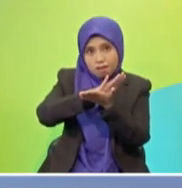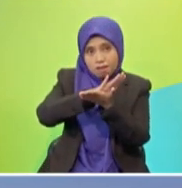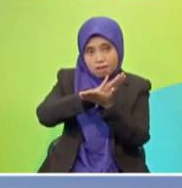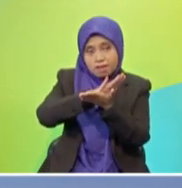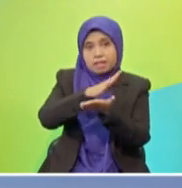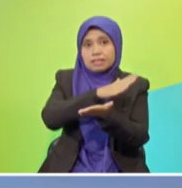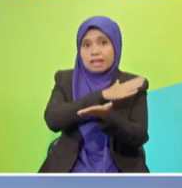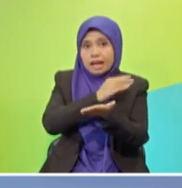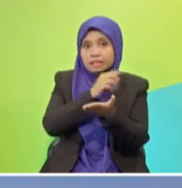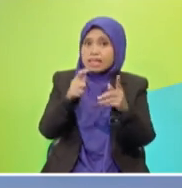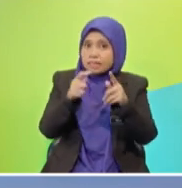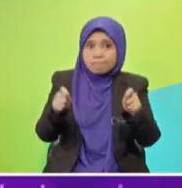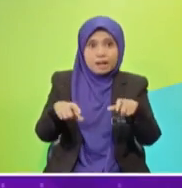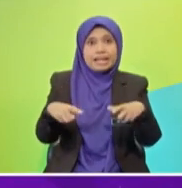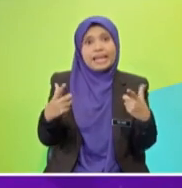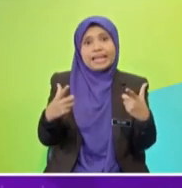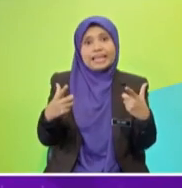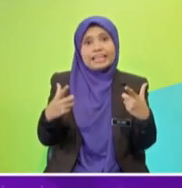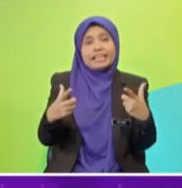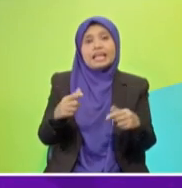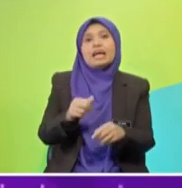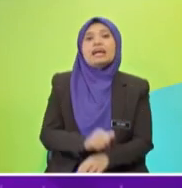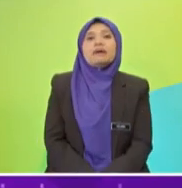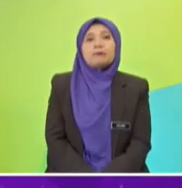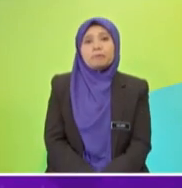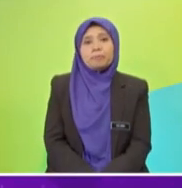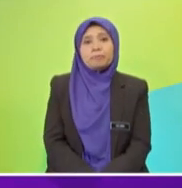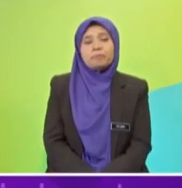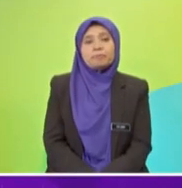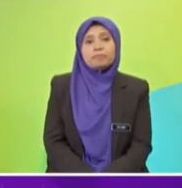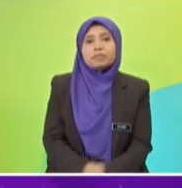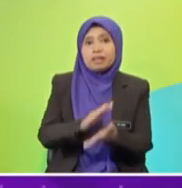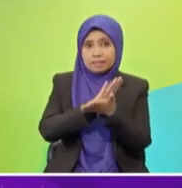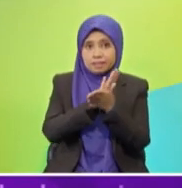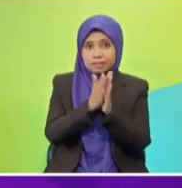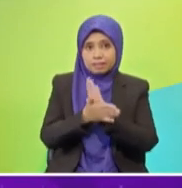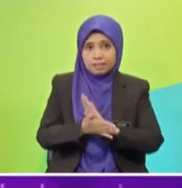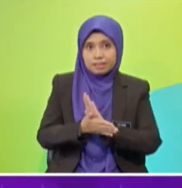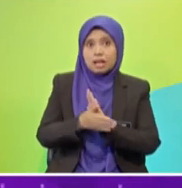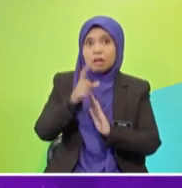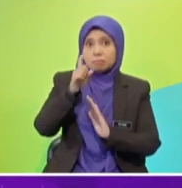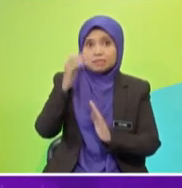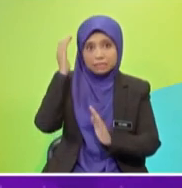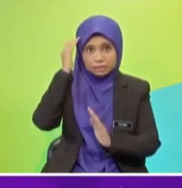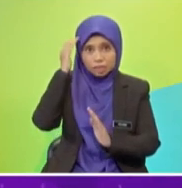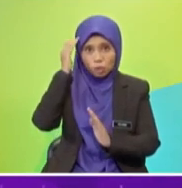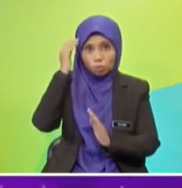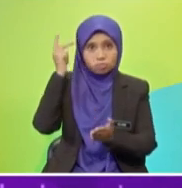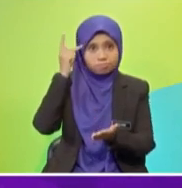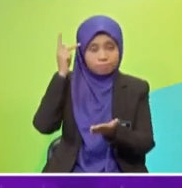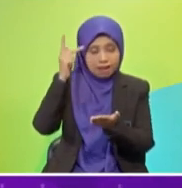serta kemalangan juga boleh berlaku di tempat awam jadi ingat kena